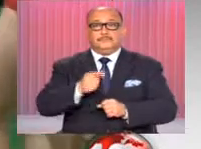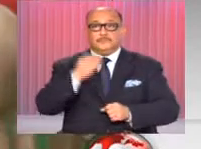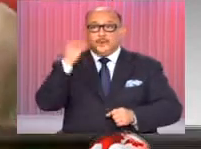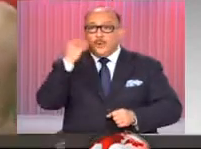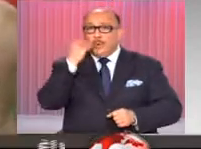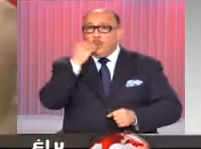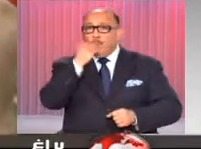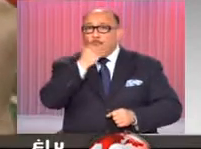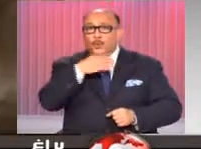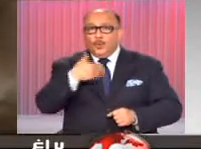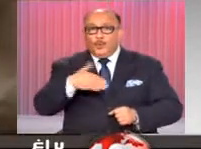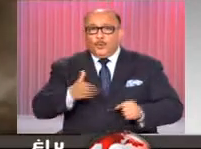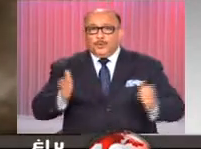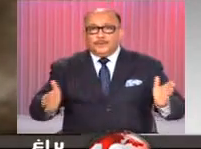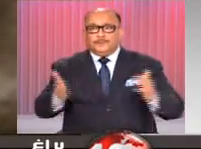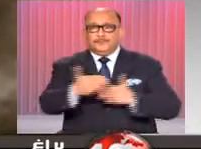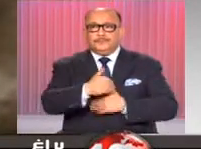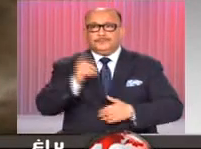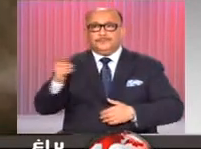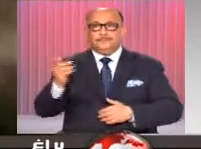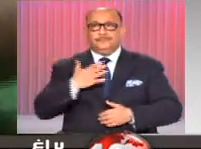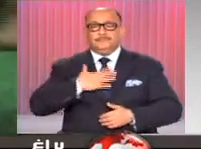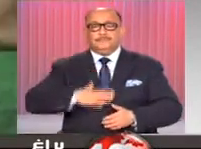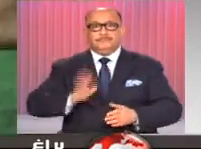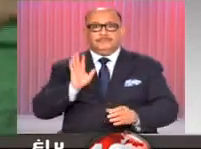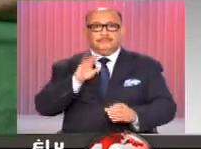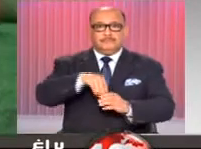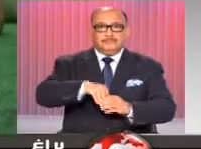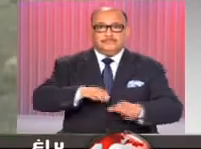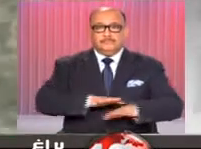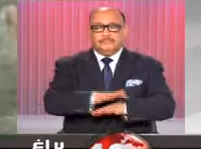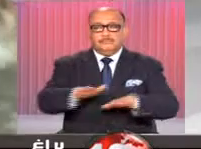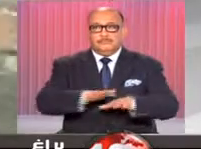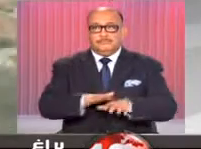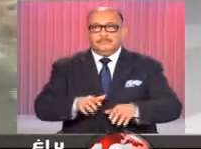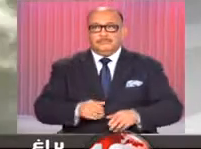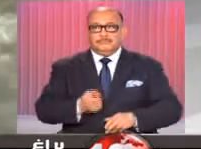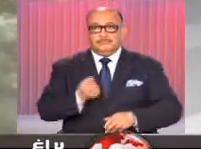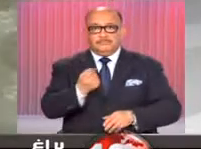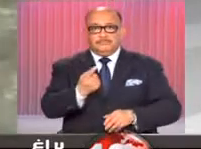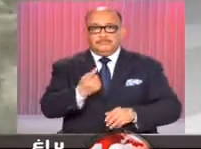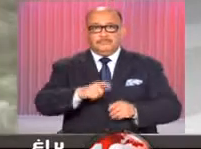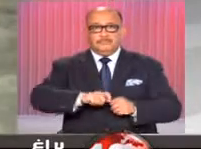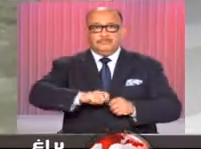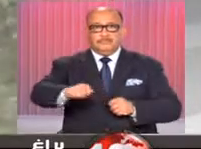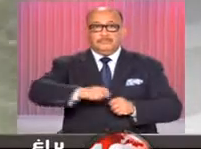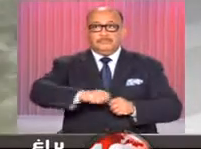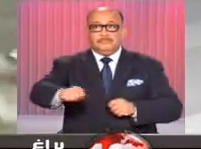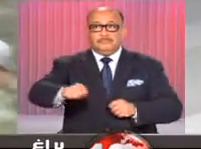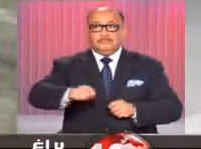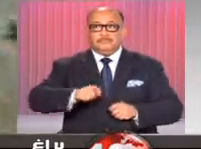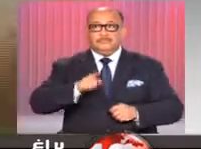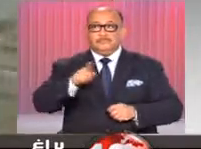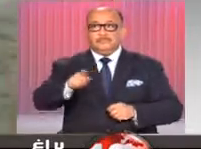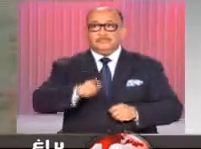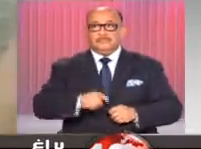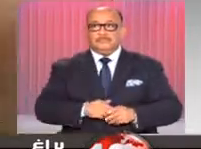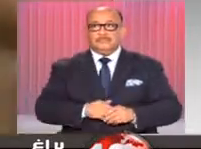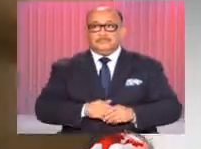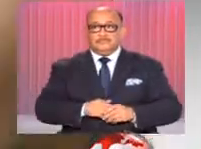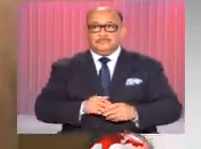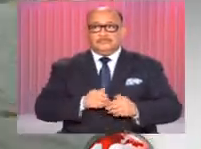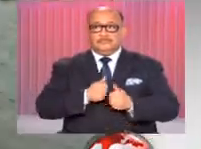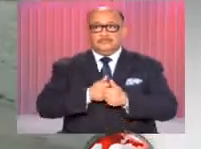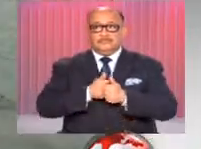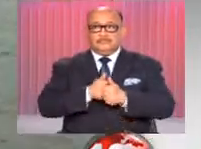إلى نهر فالديفا للسباحة وللتنافس على مسافات تتراوح بين 100 متر و 300